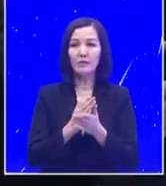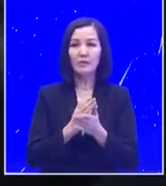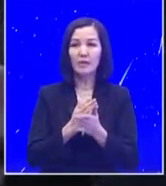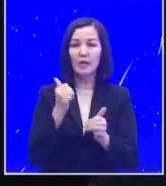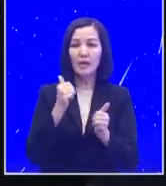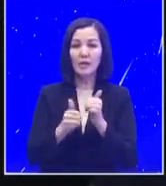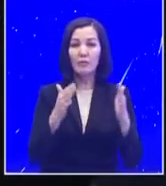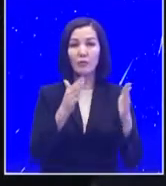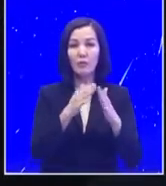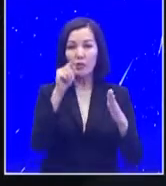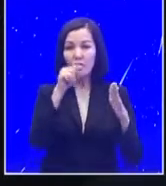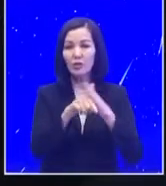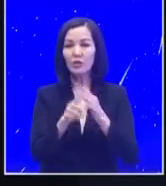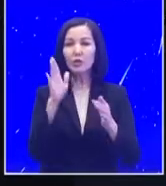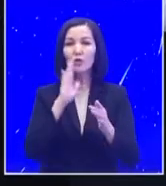тасымайтындай,